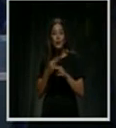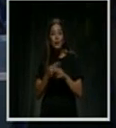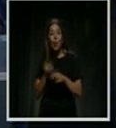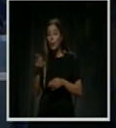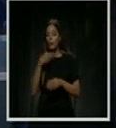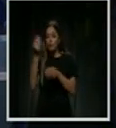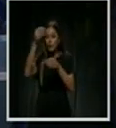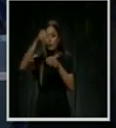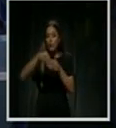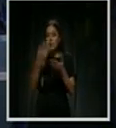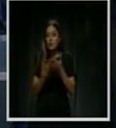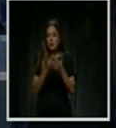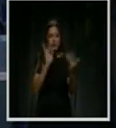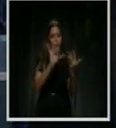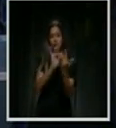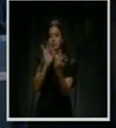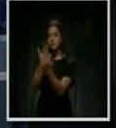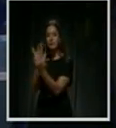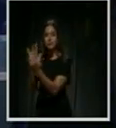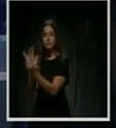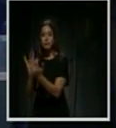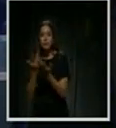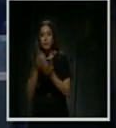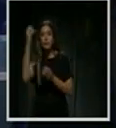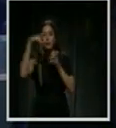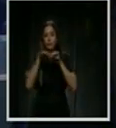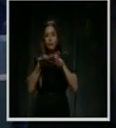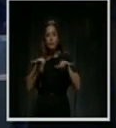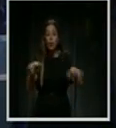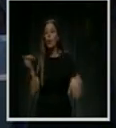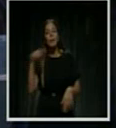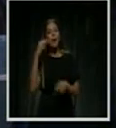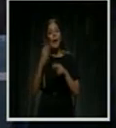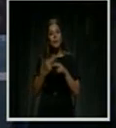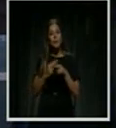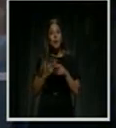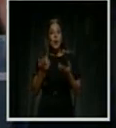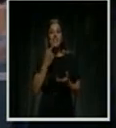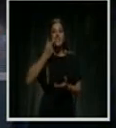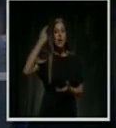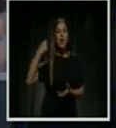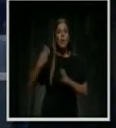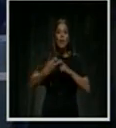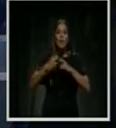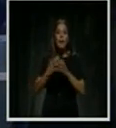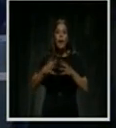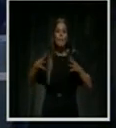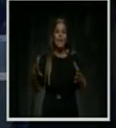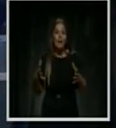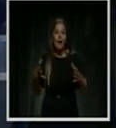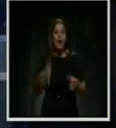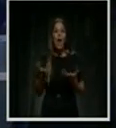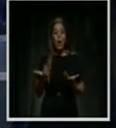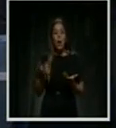aħna kien ippjanat li jsir wara li jsir l-interconnector u m'għamlux. Kenna kriżi sena l-oħra issa ta' malajr